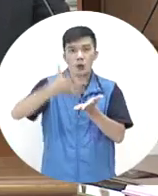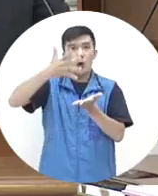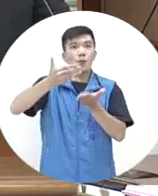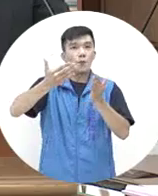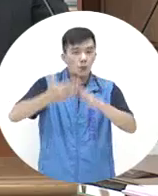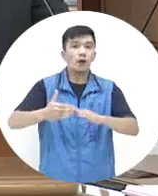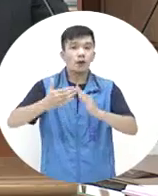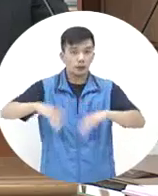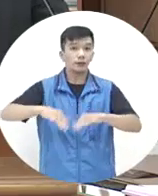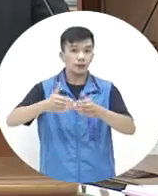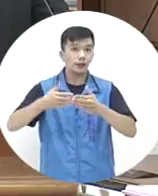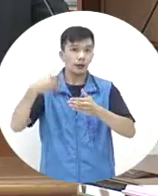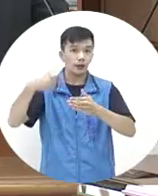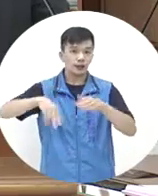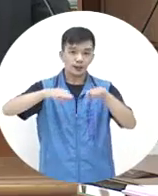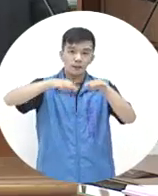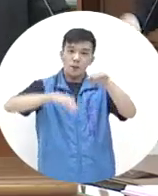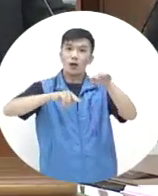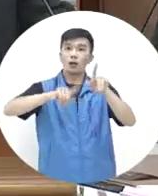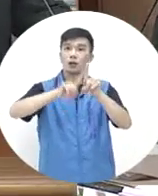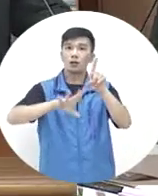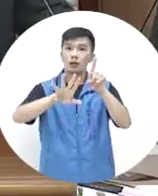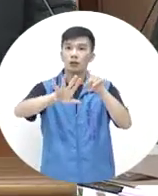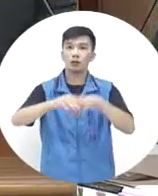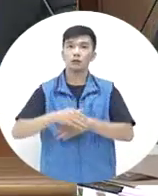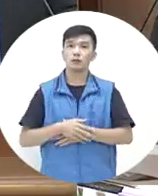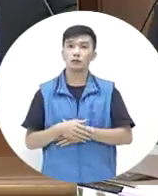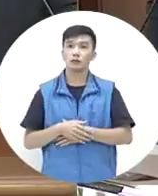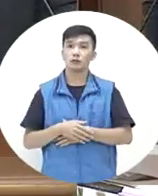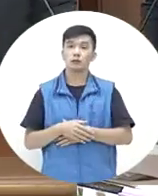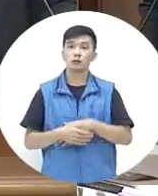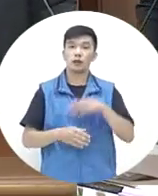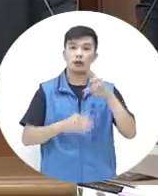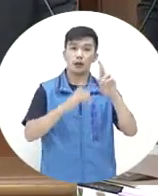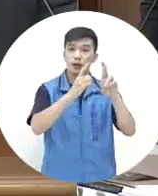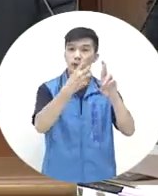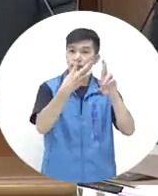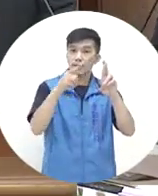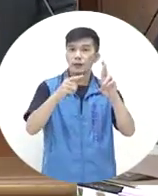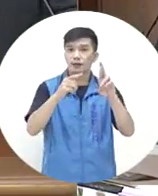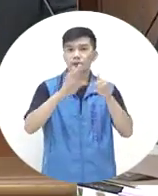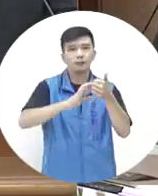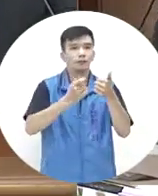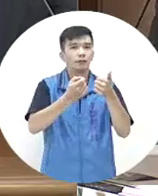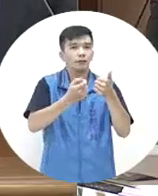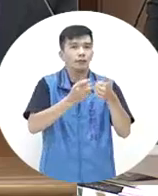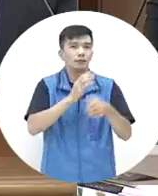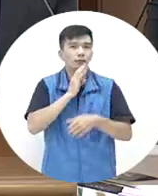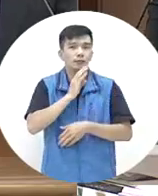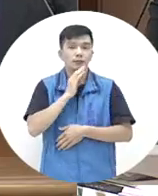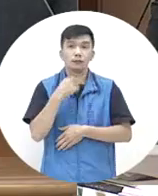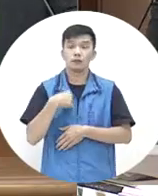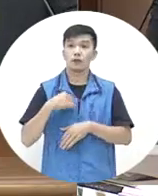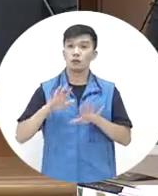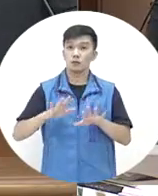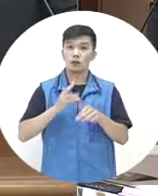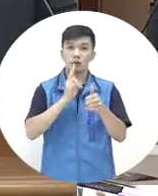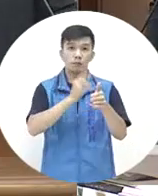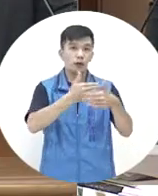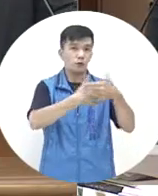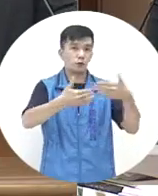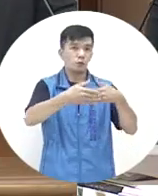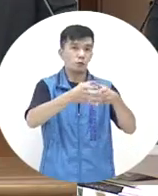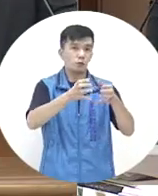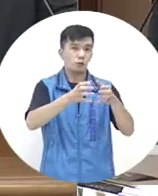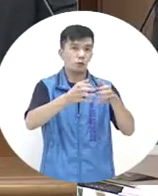低差的问题。 围墙那个， 那RD3工程量体比较小啦。那目前我们曾经请交通局做好评估